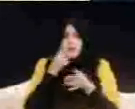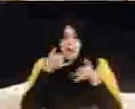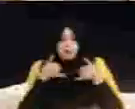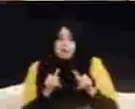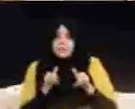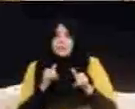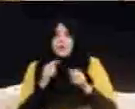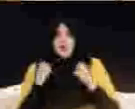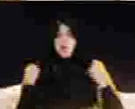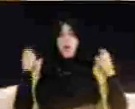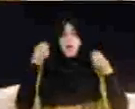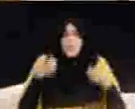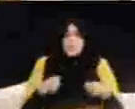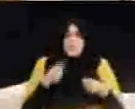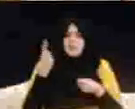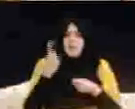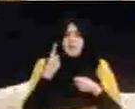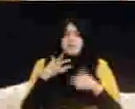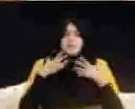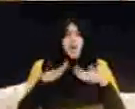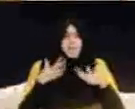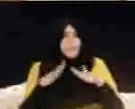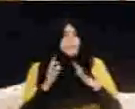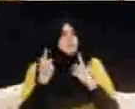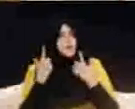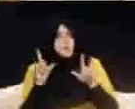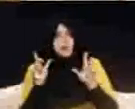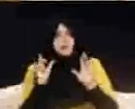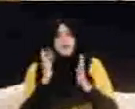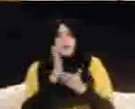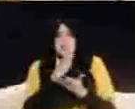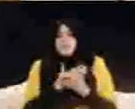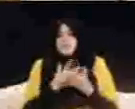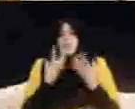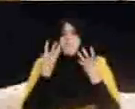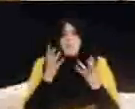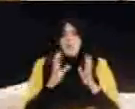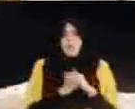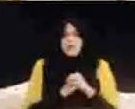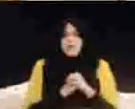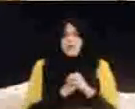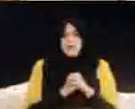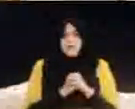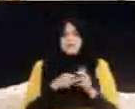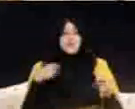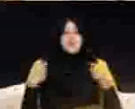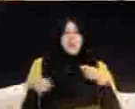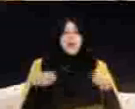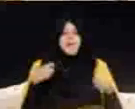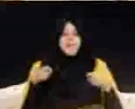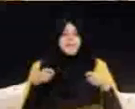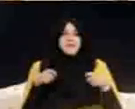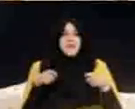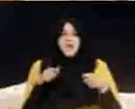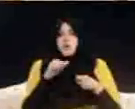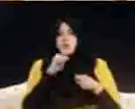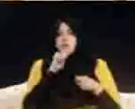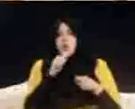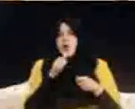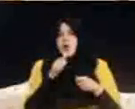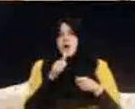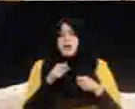يدي البرنوس نتاعو، الآخر يدي اللبسة نتاعو، عادي اقتسموها بهذه الطريقة بشكل مرن، يعني دون